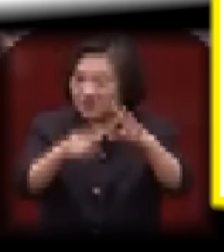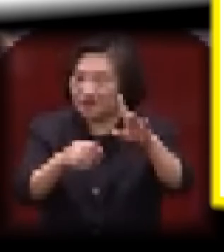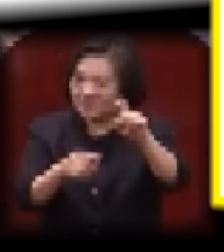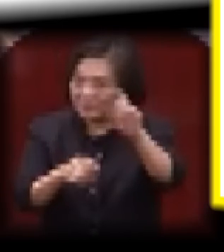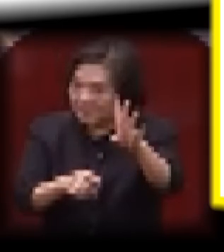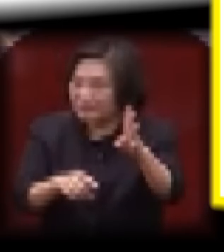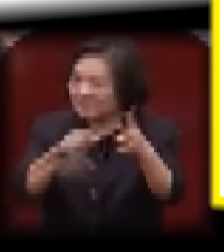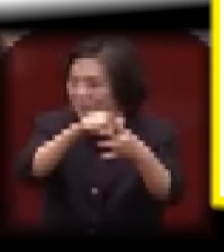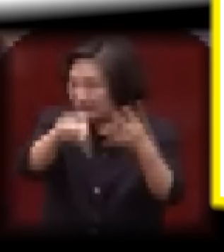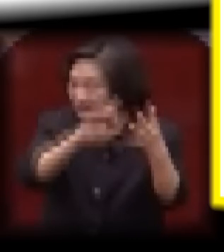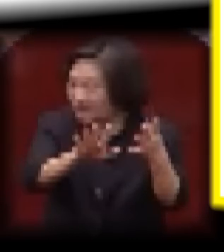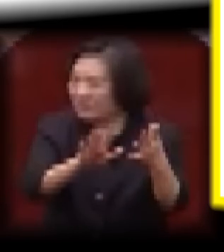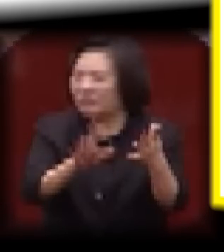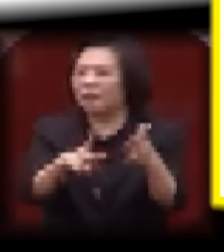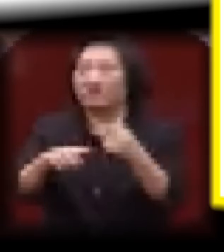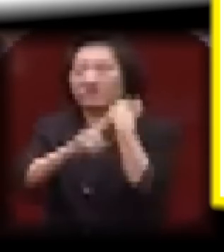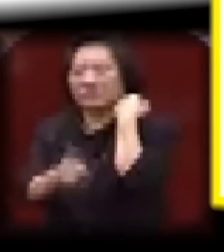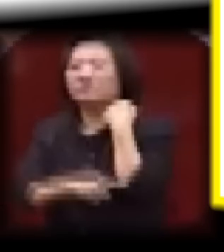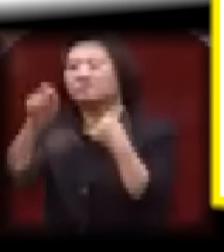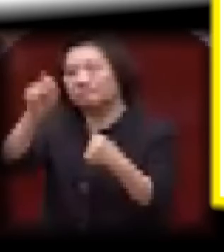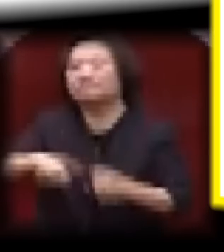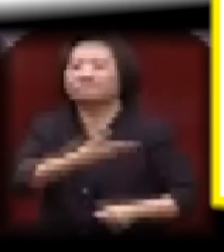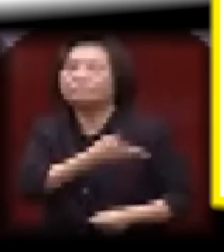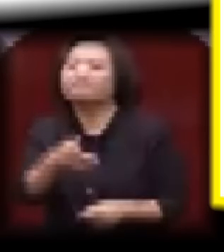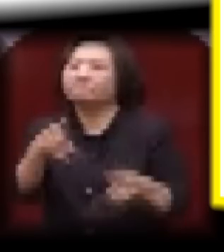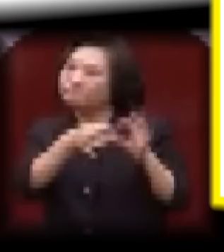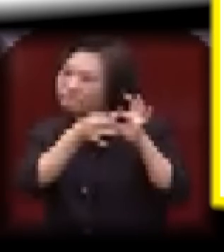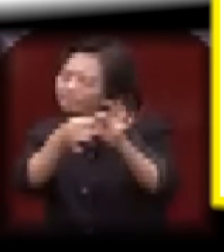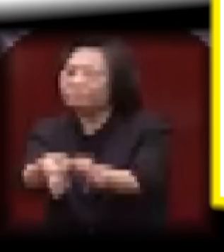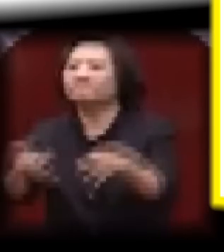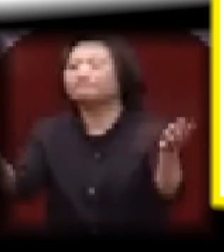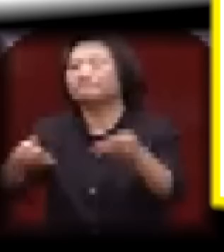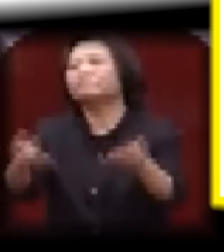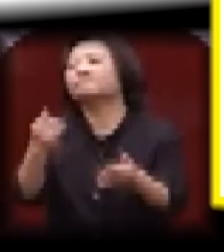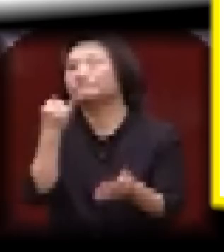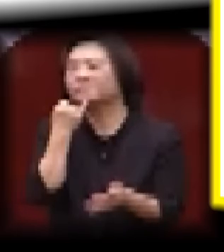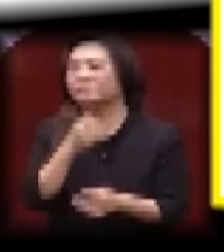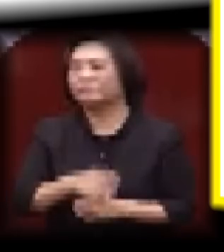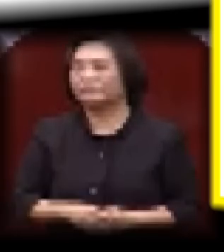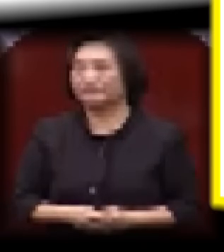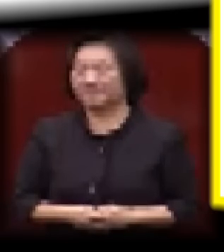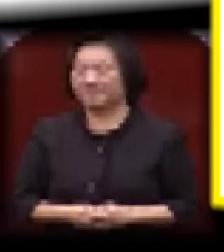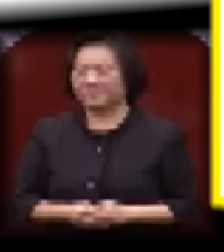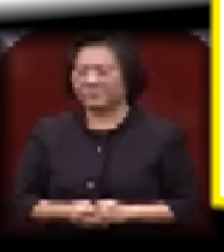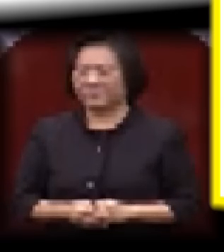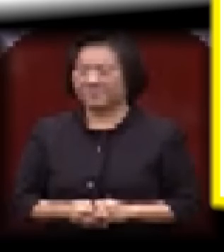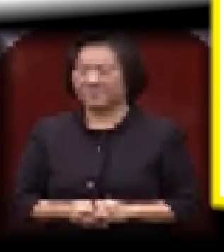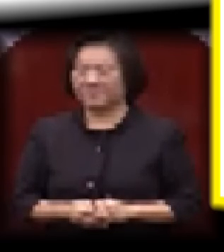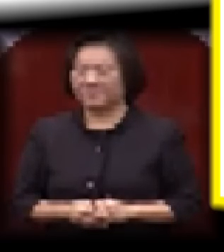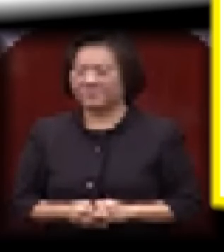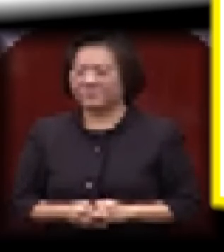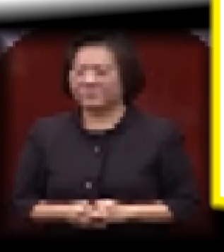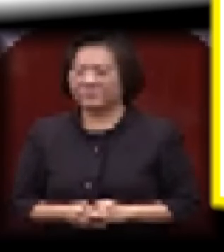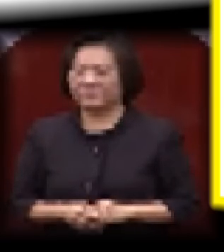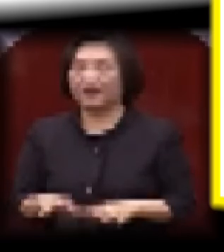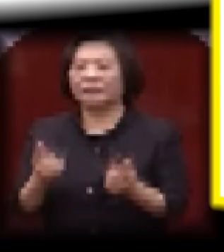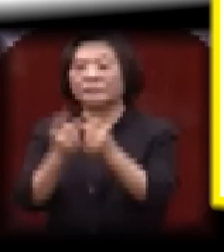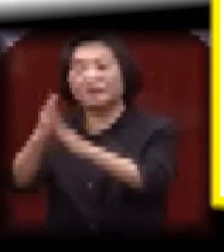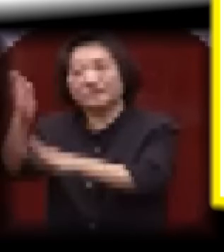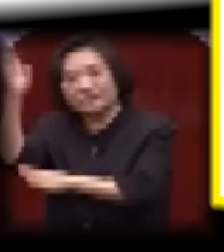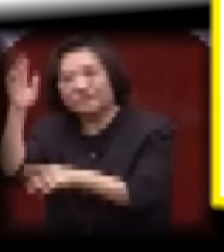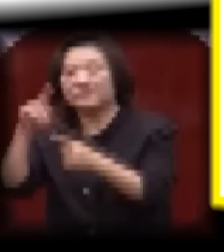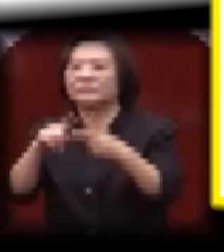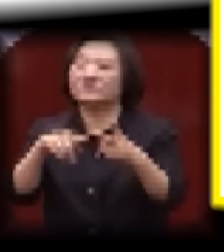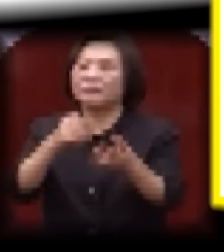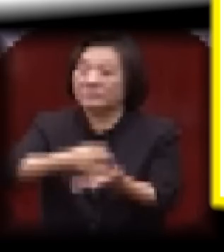认定可以。在法院判定之下，你知道台北市政府跟这个不管是建筑师工会的四大工